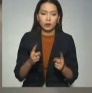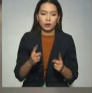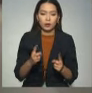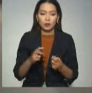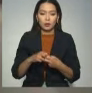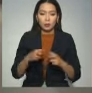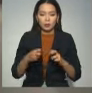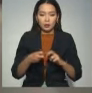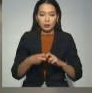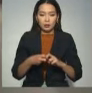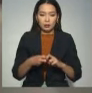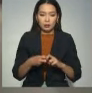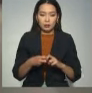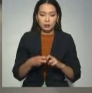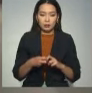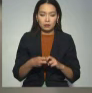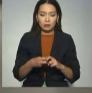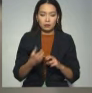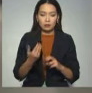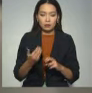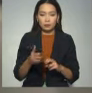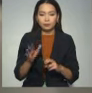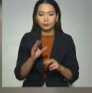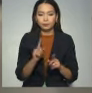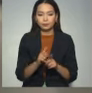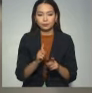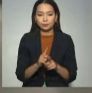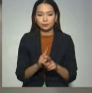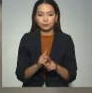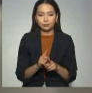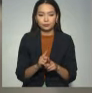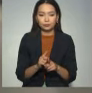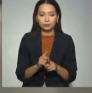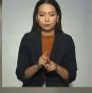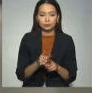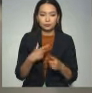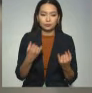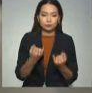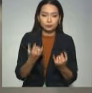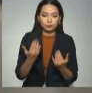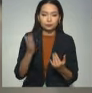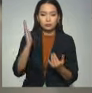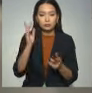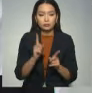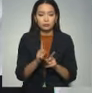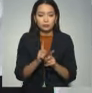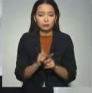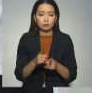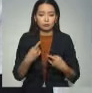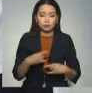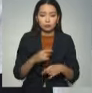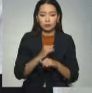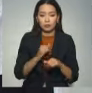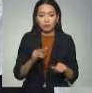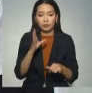мәселе көбінесе 28-30 жастағы қыз келіншек, ол әлі ұрпақ көтереді бірнеше рет.